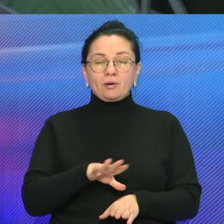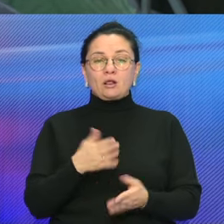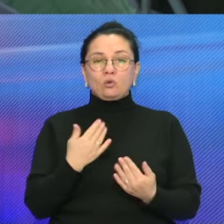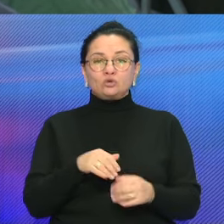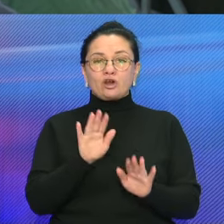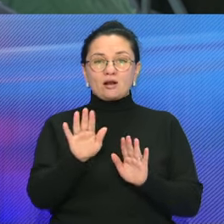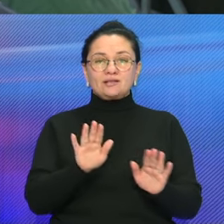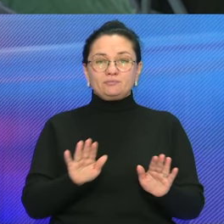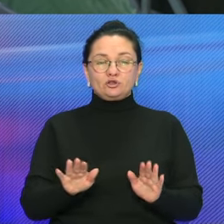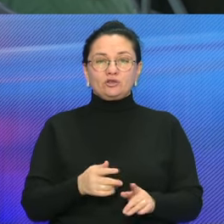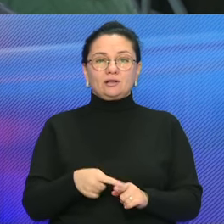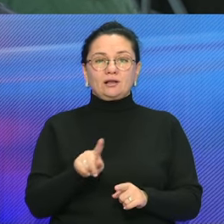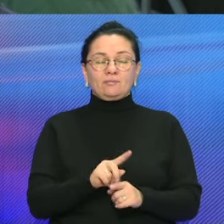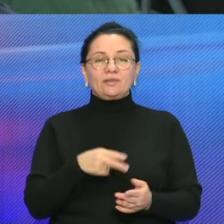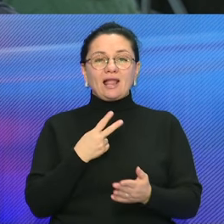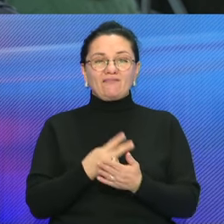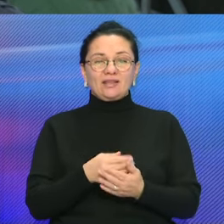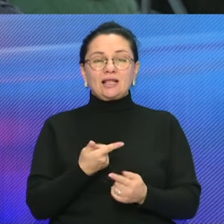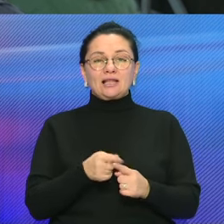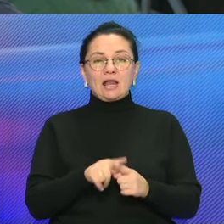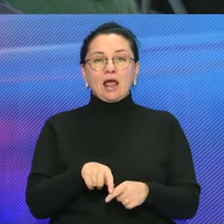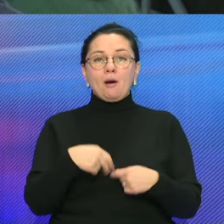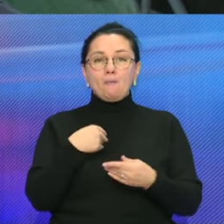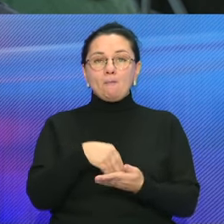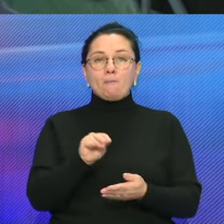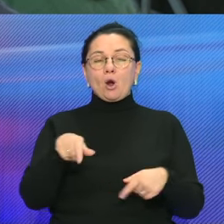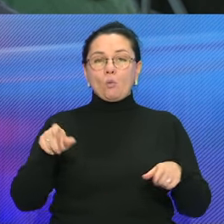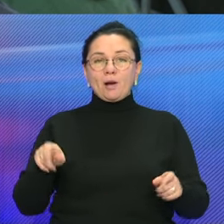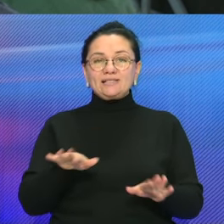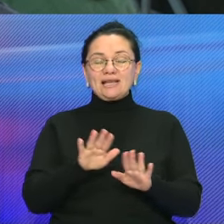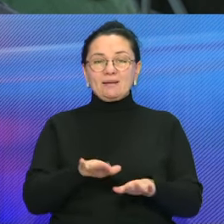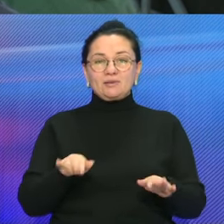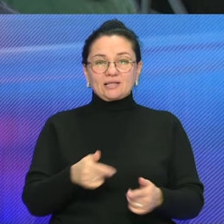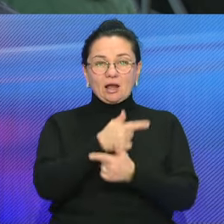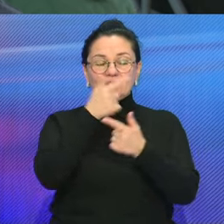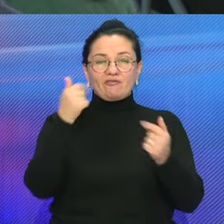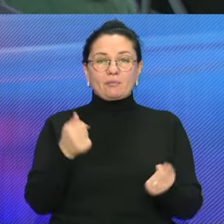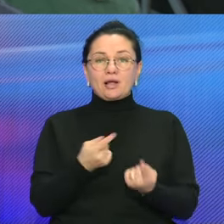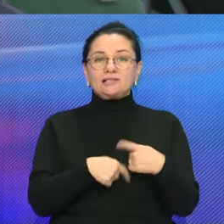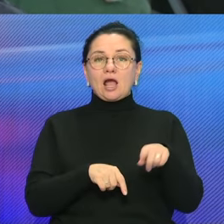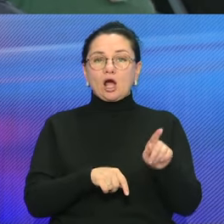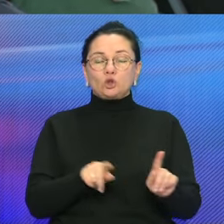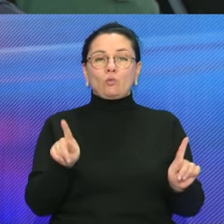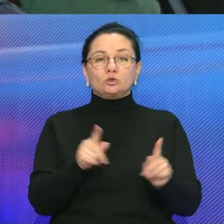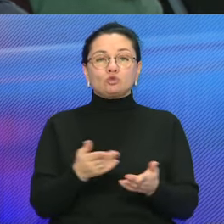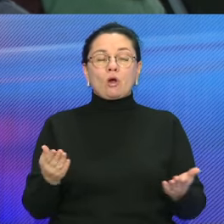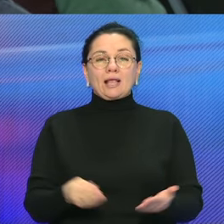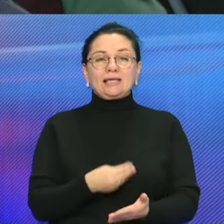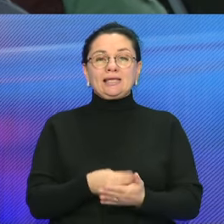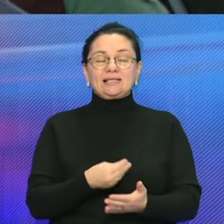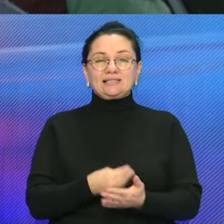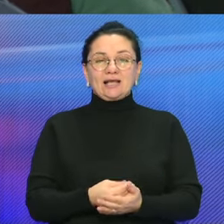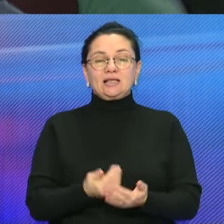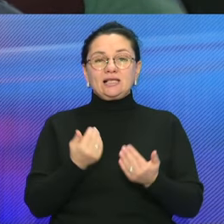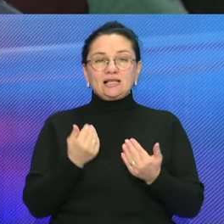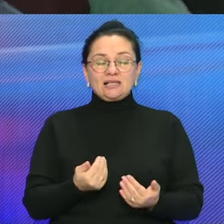на видных для покупателя, прежде всего, местах информация о том, какие цены сегодня на